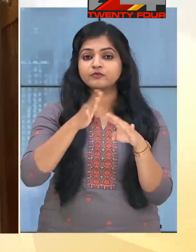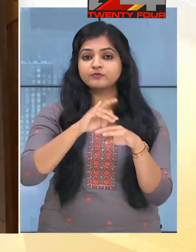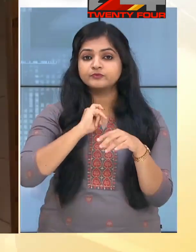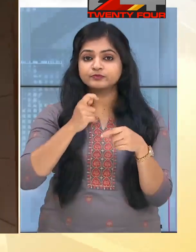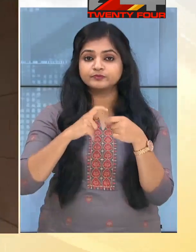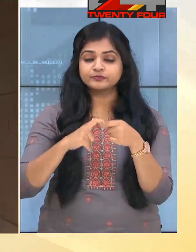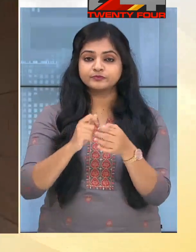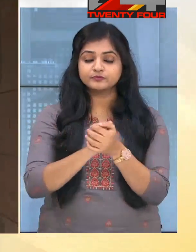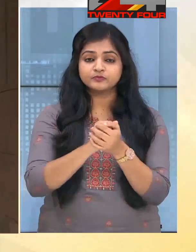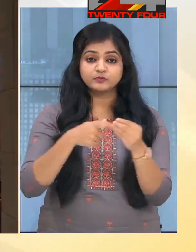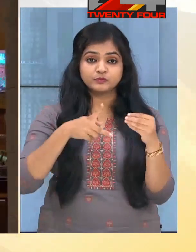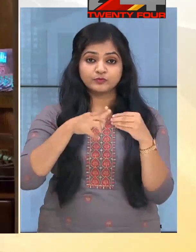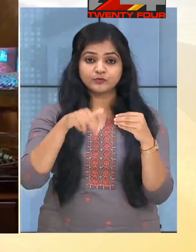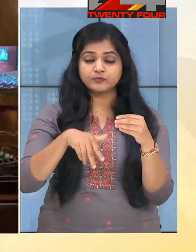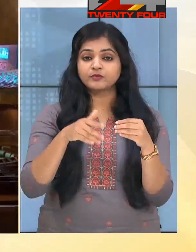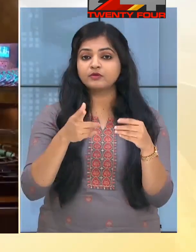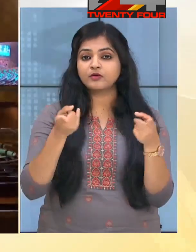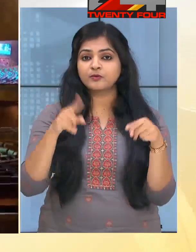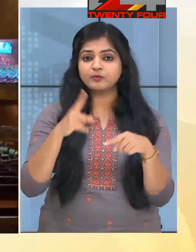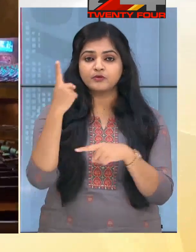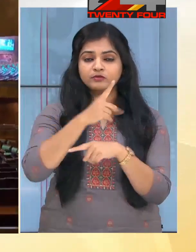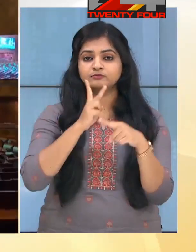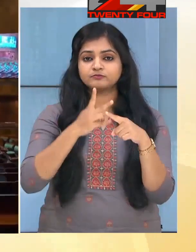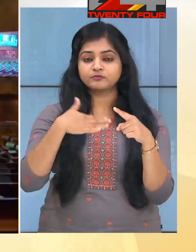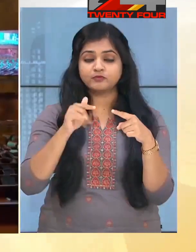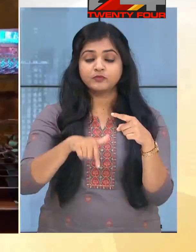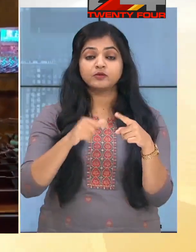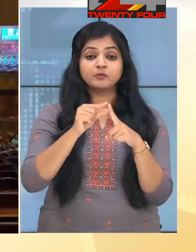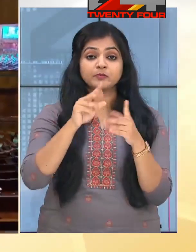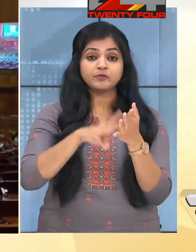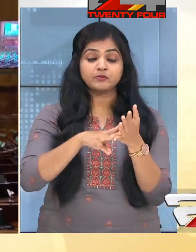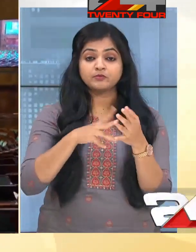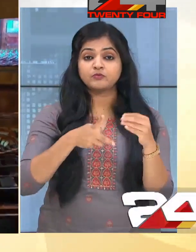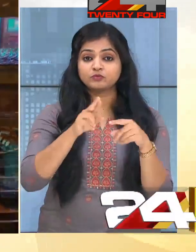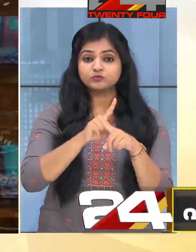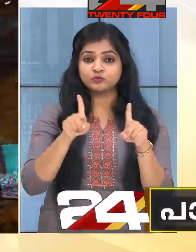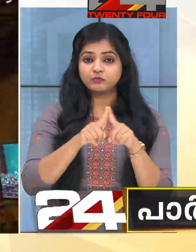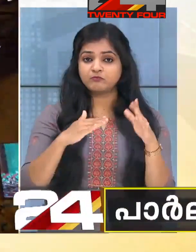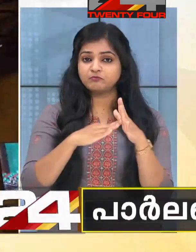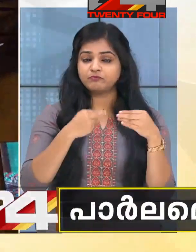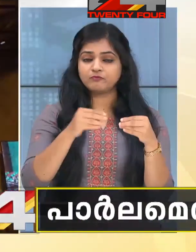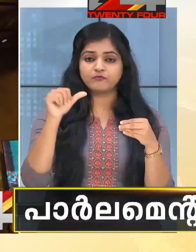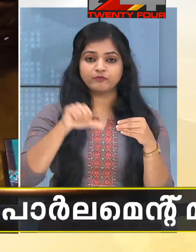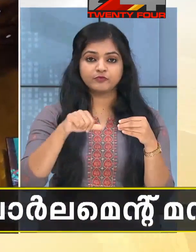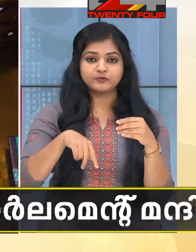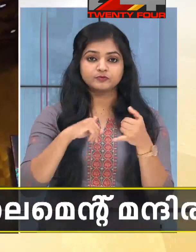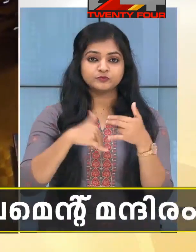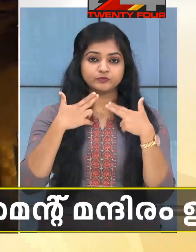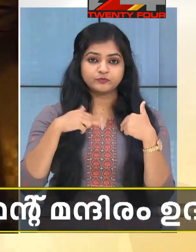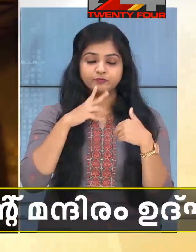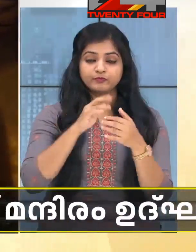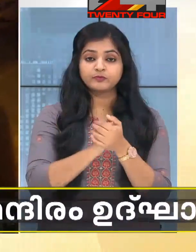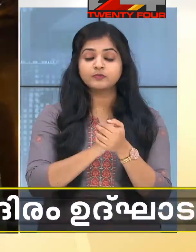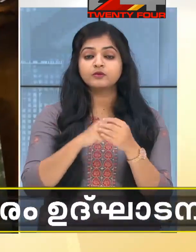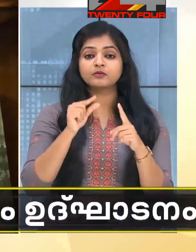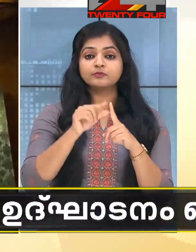ആർക്കെ ഉദ്ഘാടനത്തിന് മാറ്റങ്ങളൊന്നുമില്ല, അതിൽ ഇടപെടാൻ കഴിയില്ല, വിലക്കാനാവില്ല എന്ന് സുപ്രീംകോടതി പറയുന്നു. ഇപ്പോൾ പുതിയ ദൃശ്യങ്ങൾ കൂടി പുറത്തു വന്നിരിക്കുന്നല്ലോ